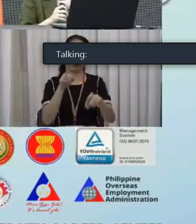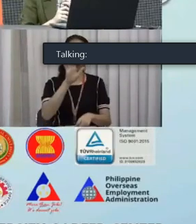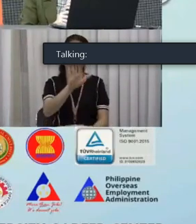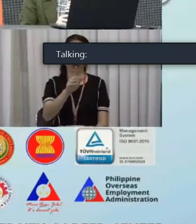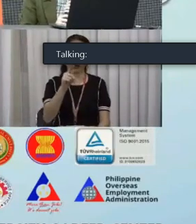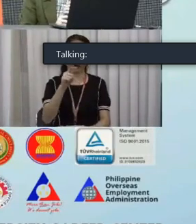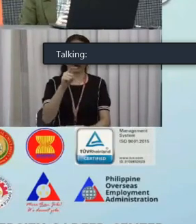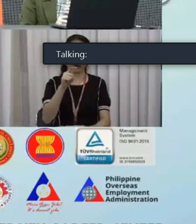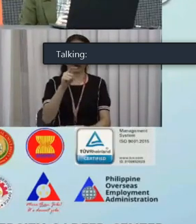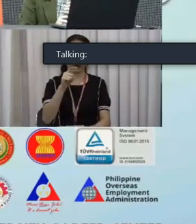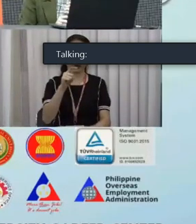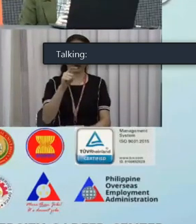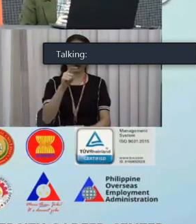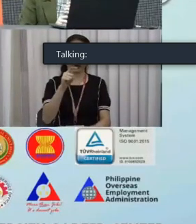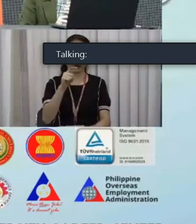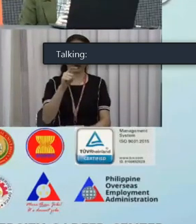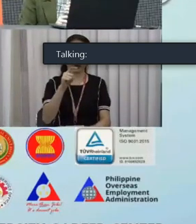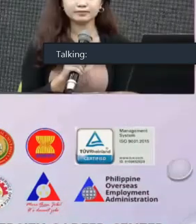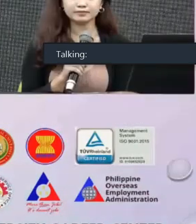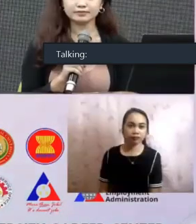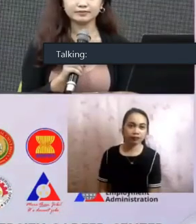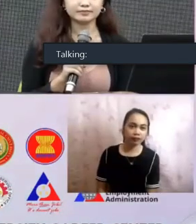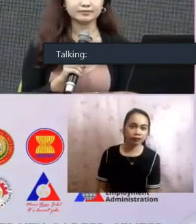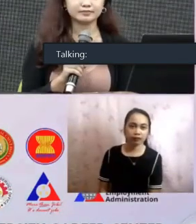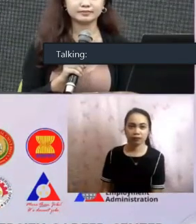time. Keep safe, everyone.